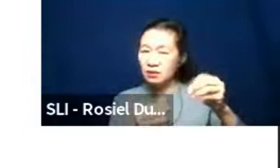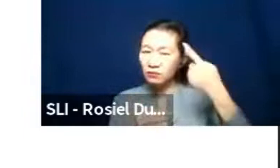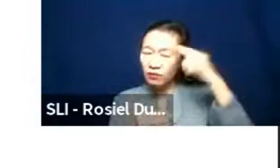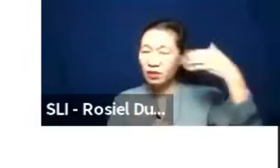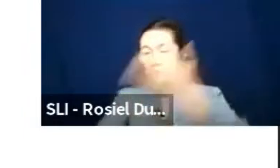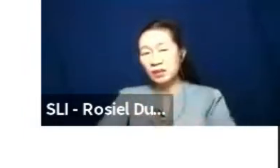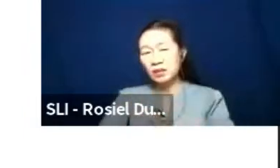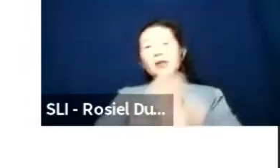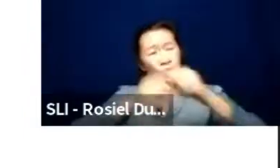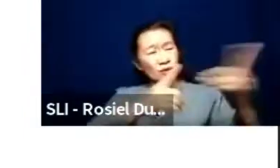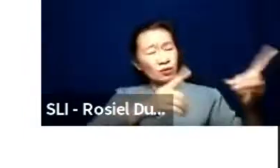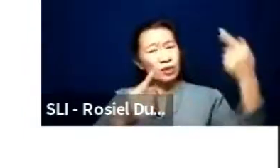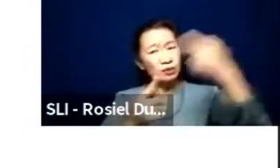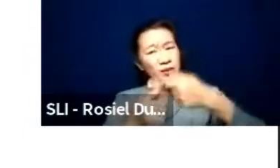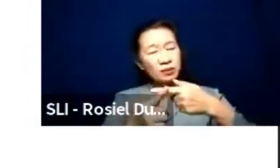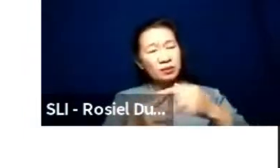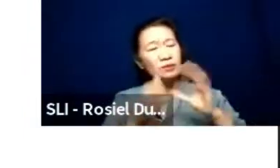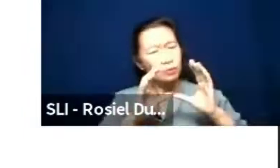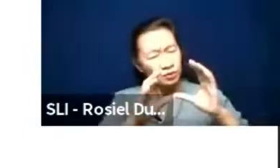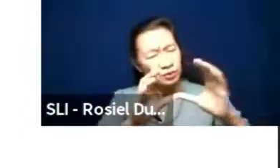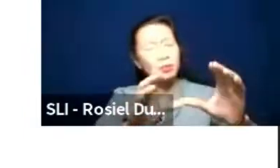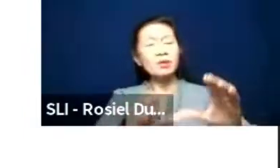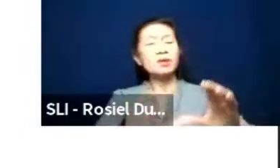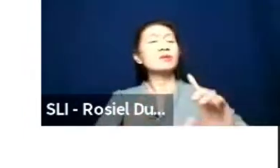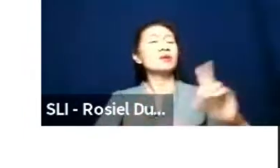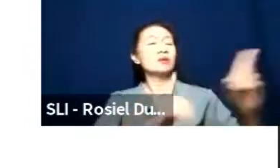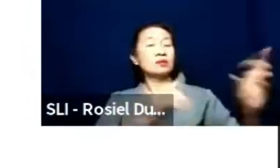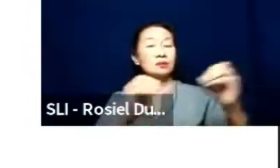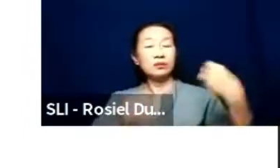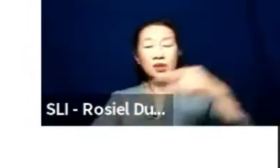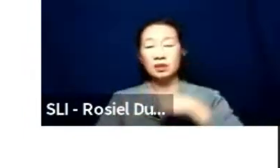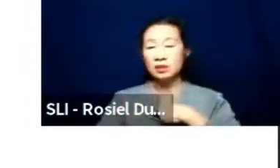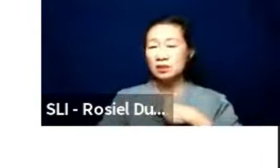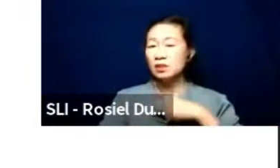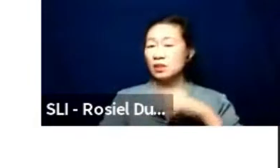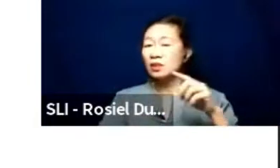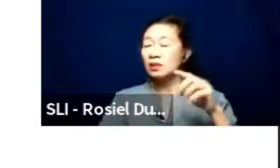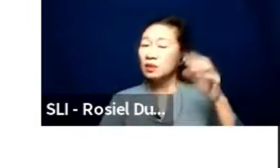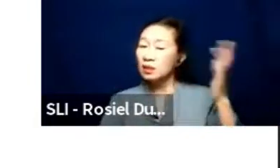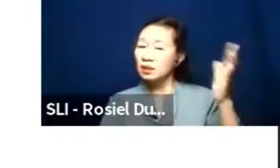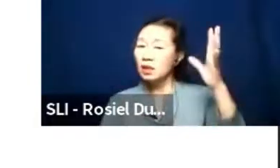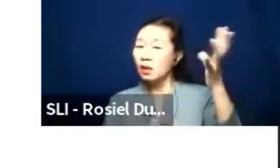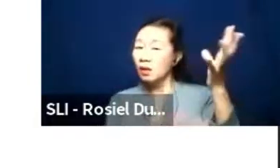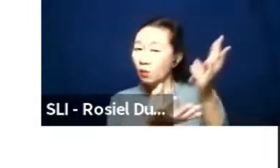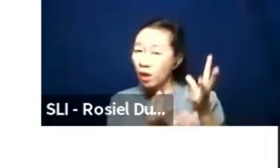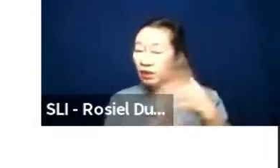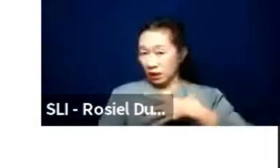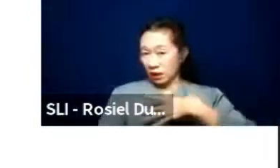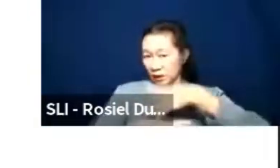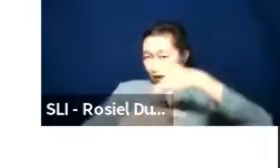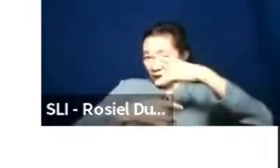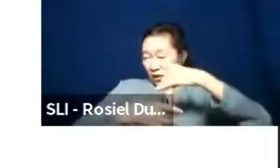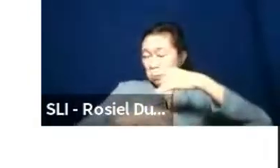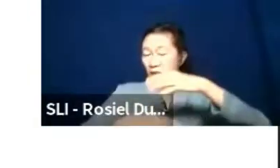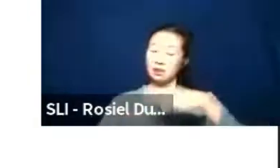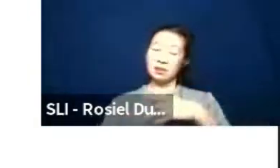mga goals na yon? Consistent pa rin ba yung ginagawa natin doon sa gusto, sa interest at preference ng anak natin